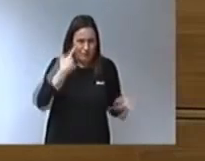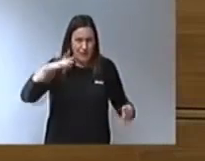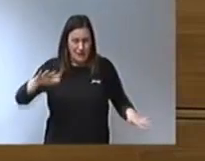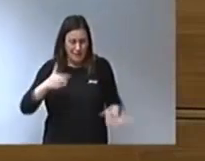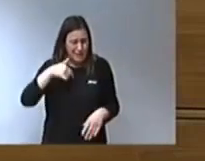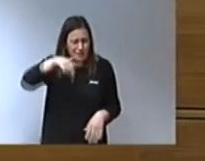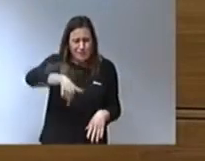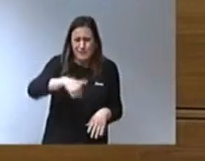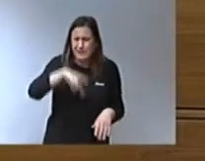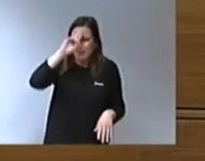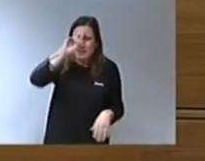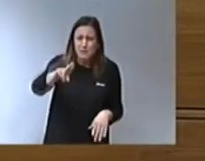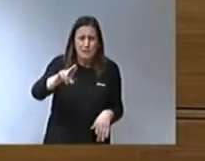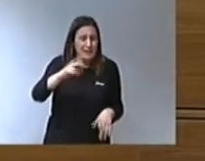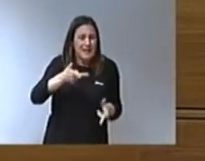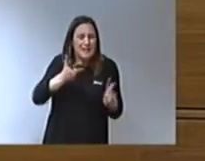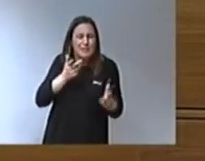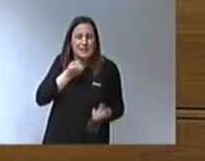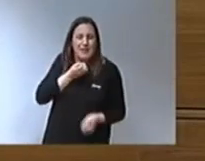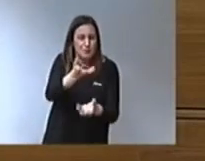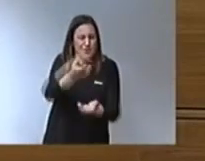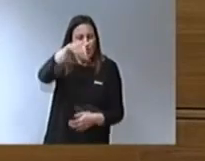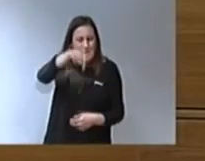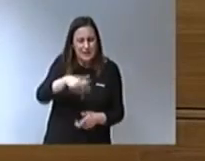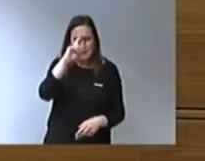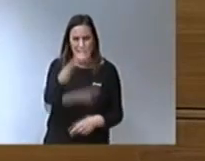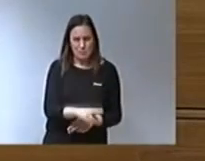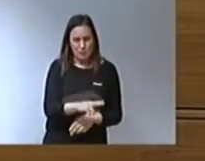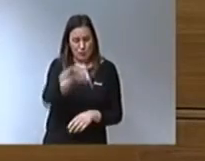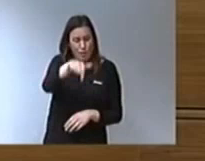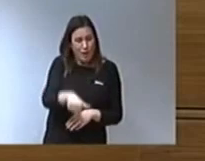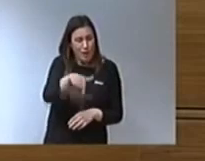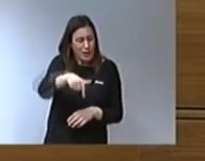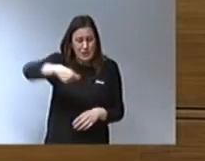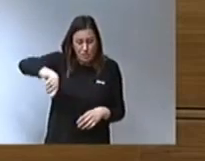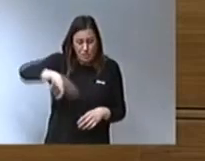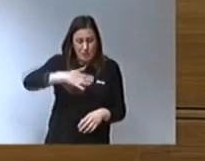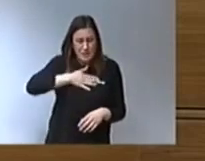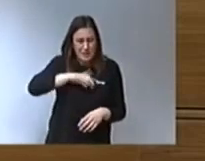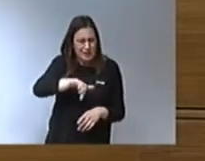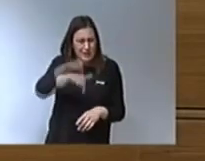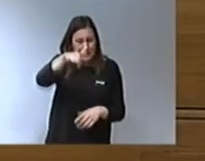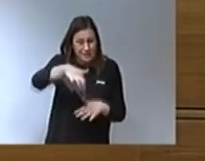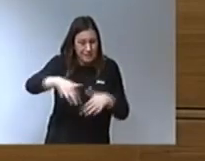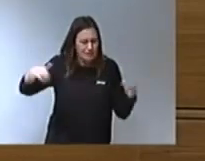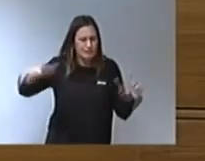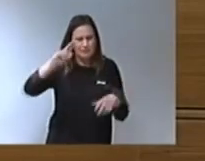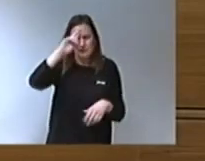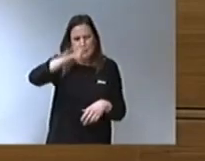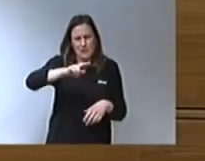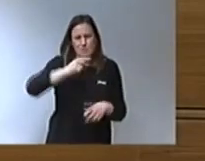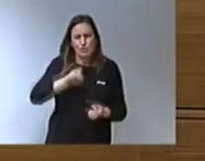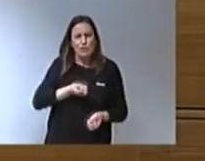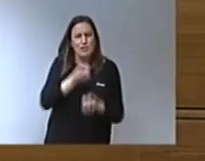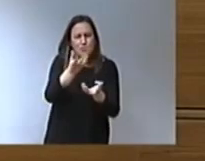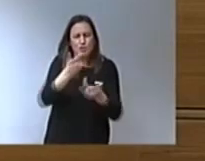se respeta la llibertat d'expressió. Així, en esta presidència i en este hemicicle, se